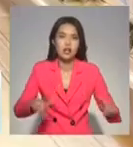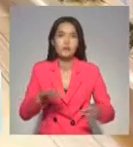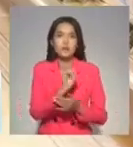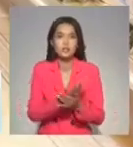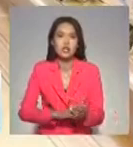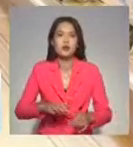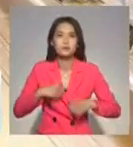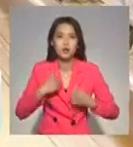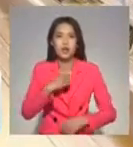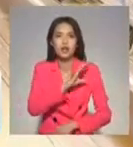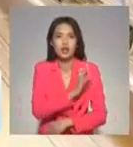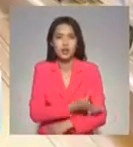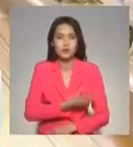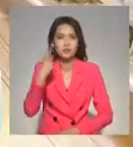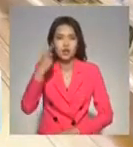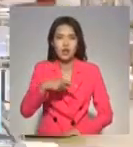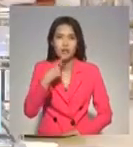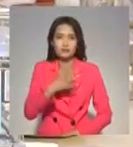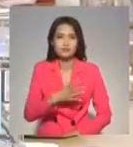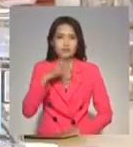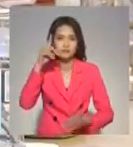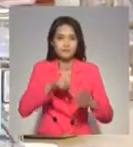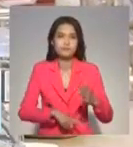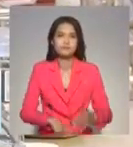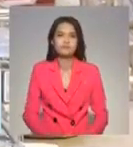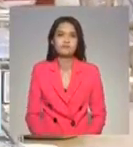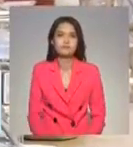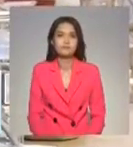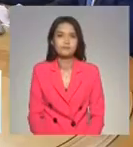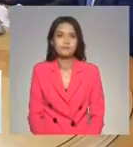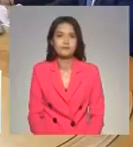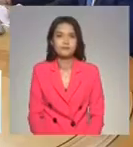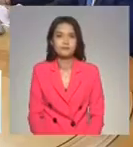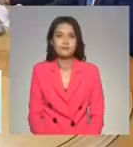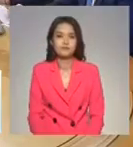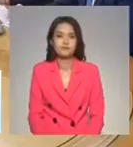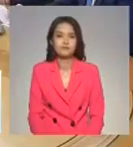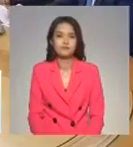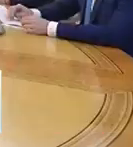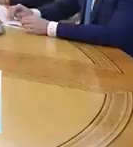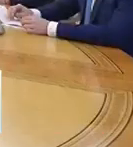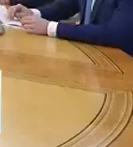бар күш-жігерін жұмсайтынына сенім білдірді. Аружан Задабек, Астана Таймс.